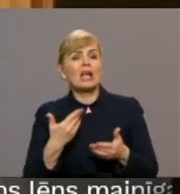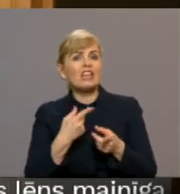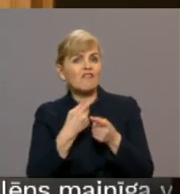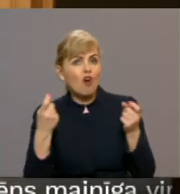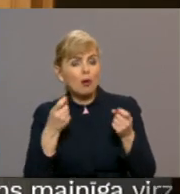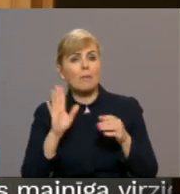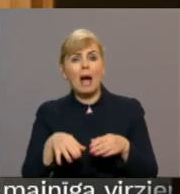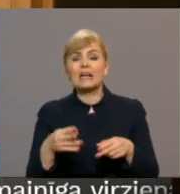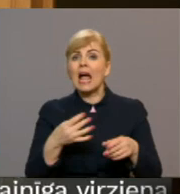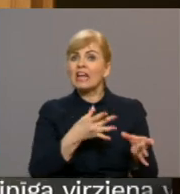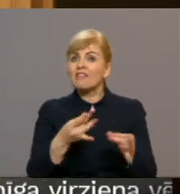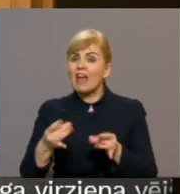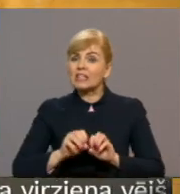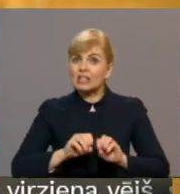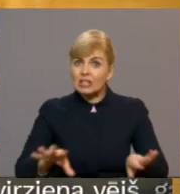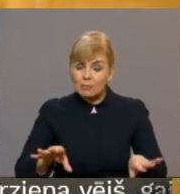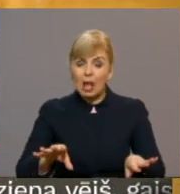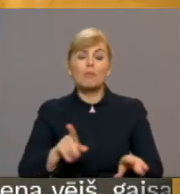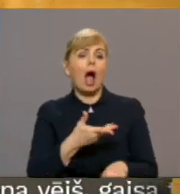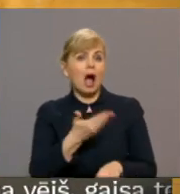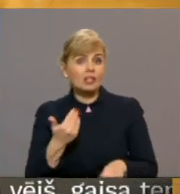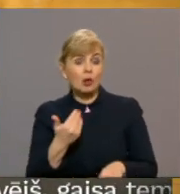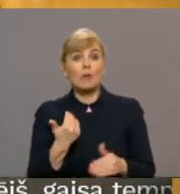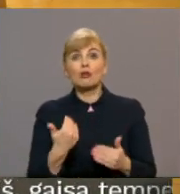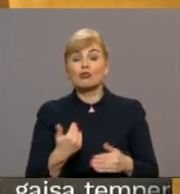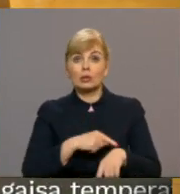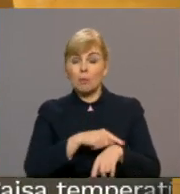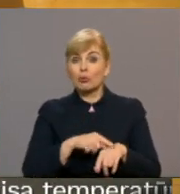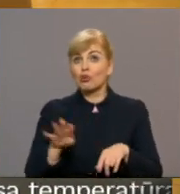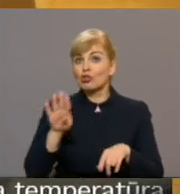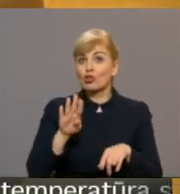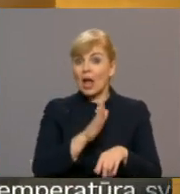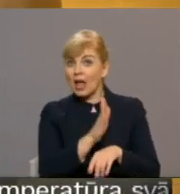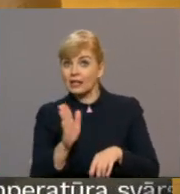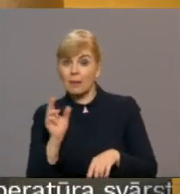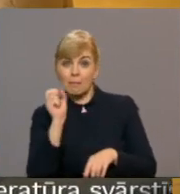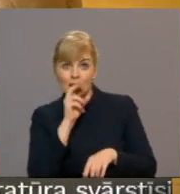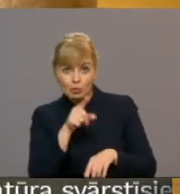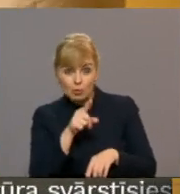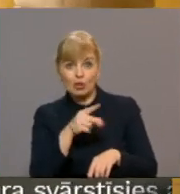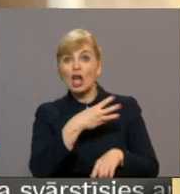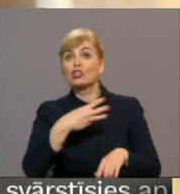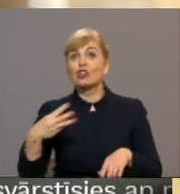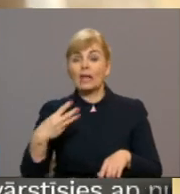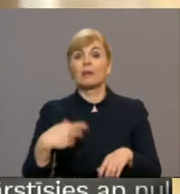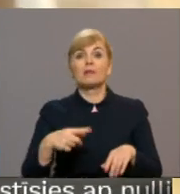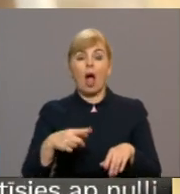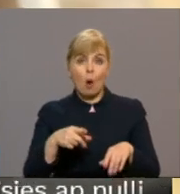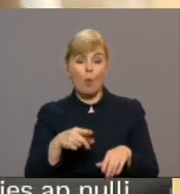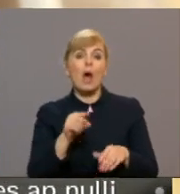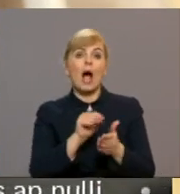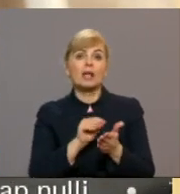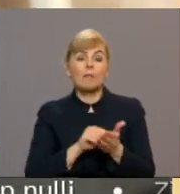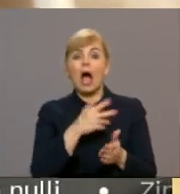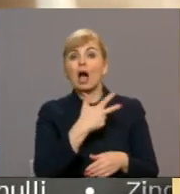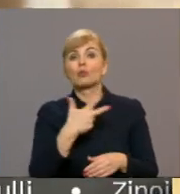infekcijas izplatību. Atsaucība ir cerīga. Līdz šodienas pusčetriem pēcpusdienā bija izņemti jau 400 komplekti un